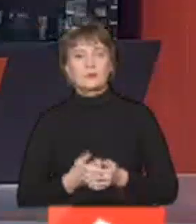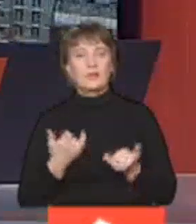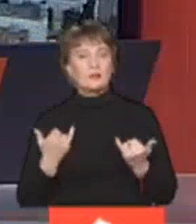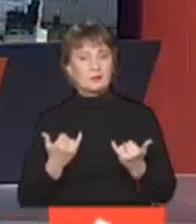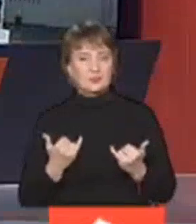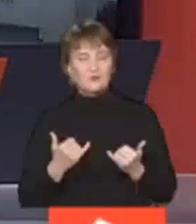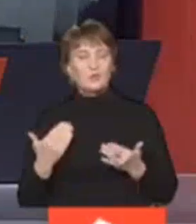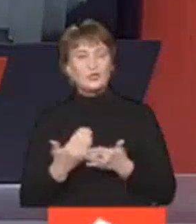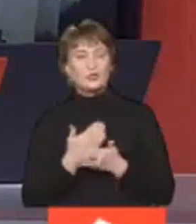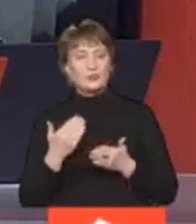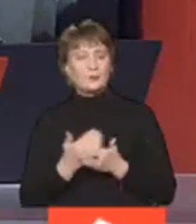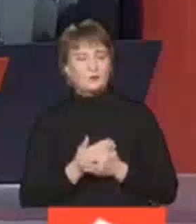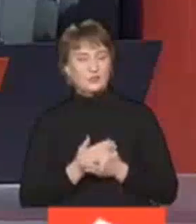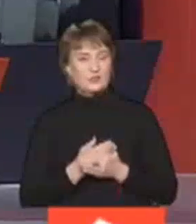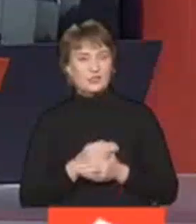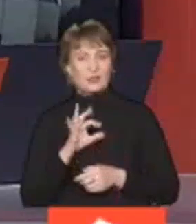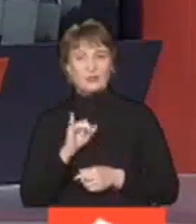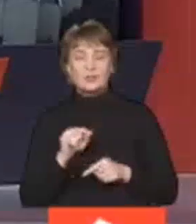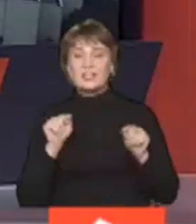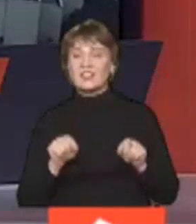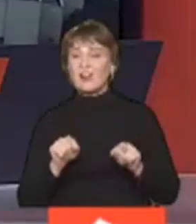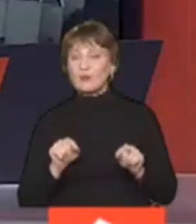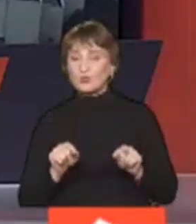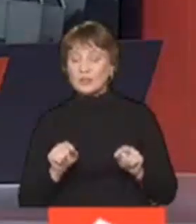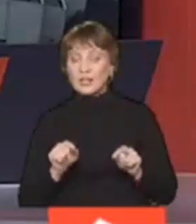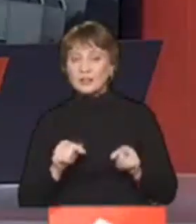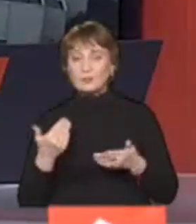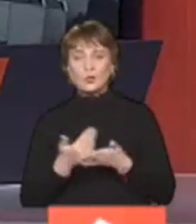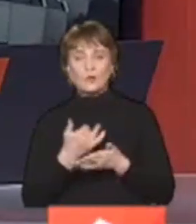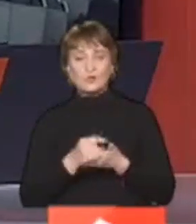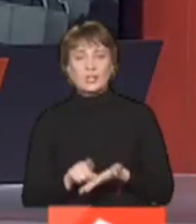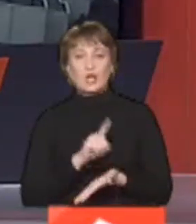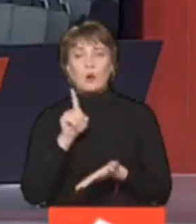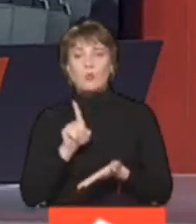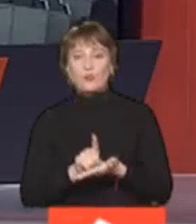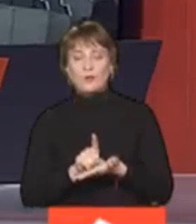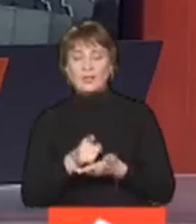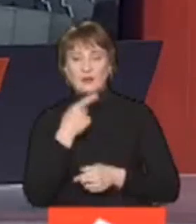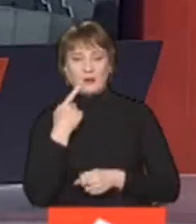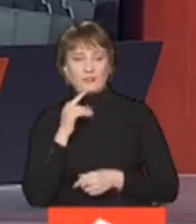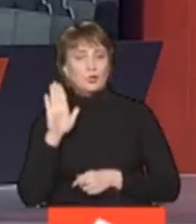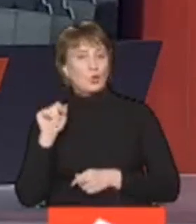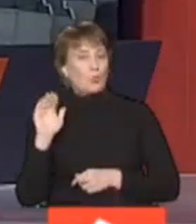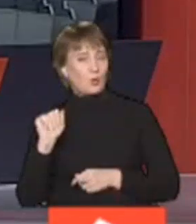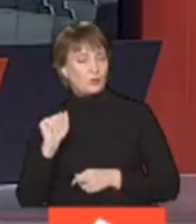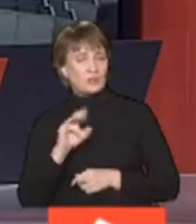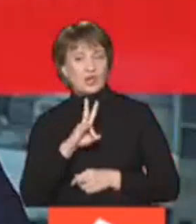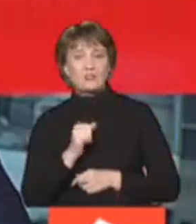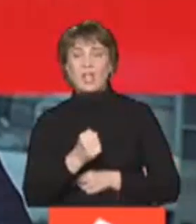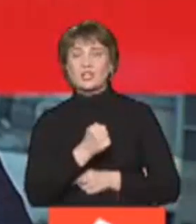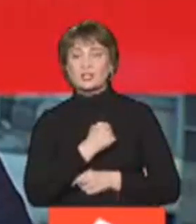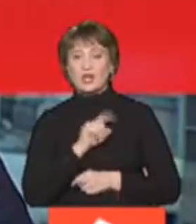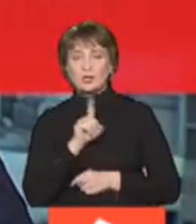Сьогоднішній ефір – суцільні мажорні ноті. І на цій мажорній ноті ми повинні говорити один одному до побачення. На жаль, це все, що ми